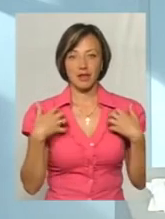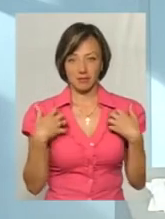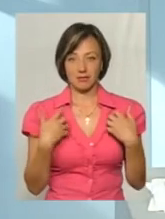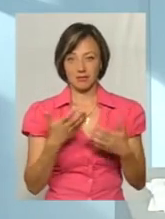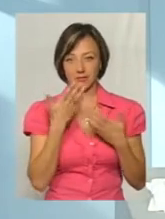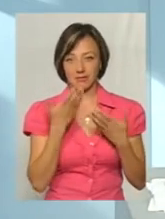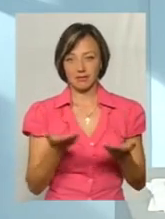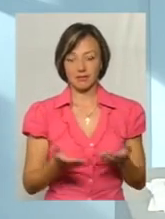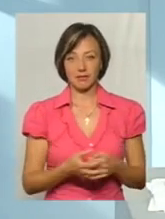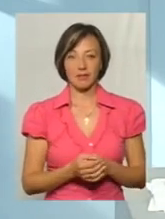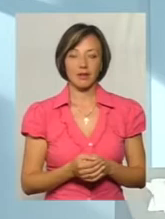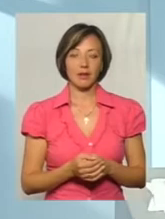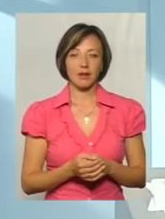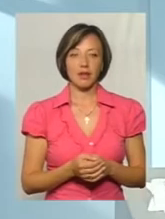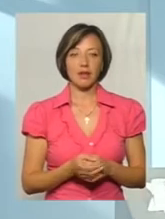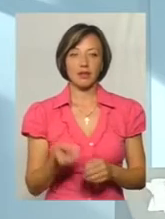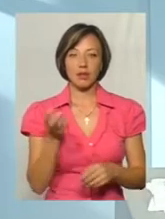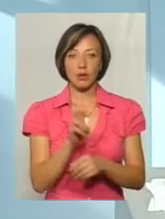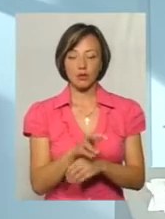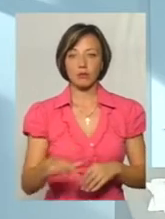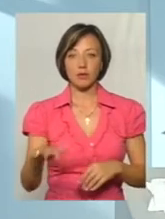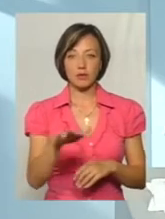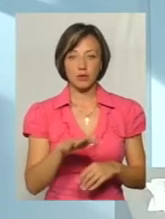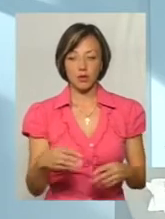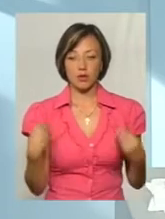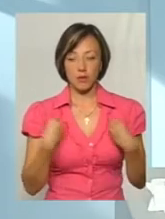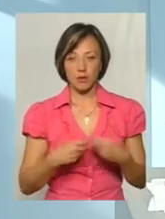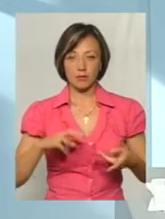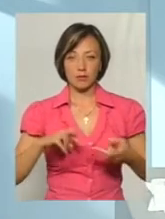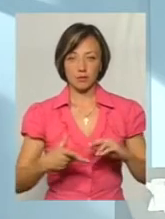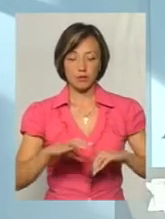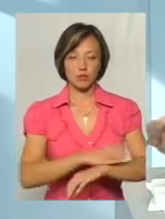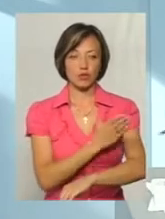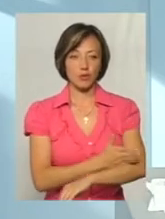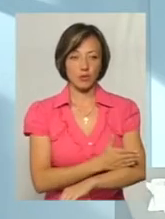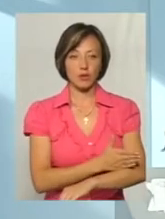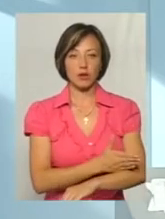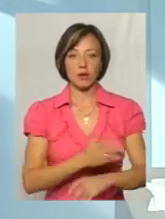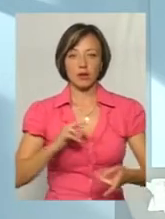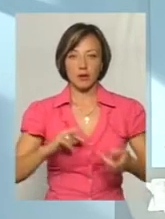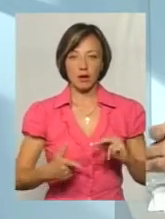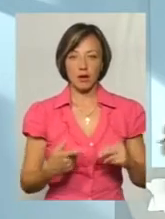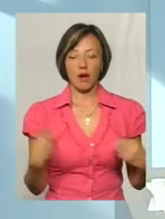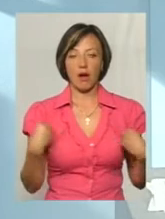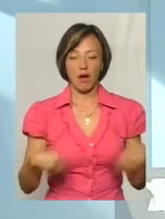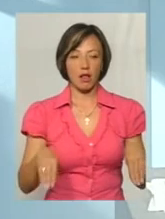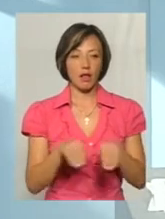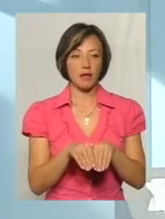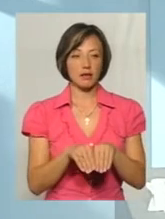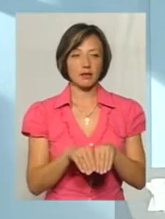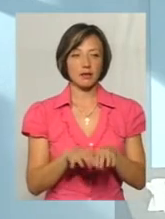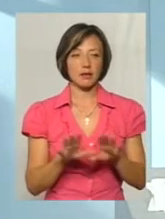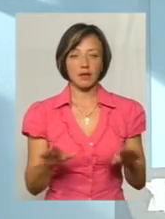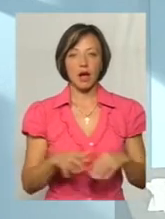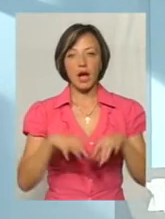приміщення. Заходячи в приміщення, оділи чобітки, оділи в якийсь халат. І це,